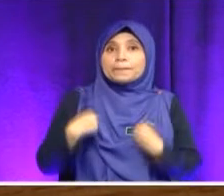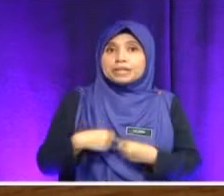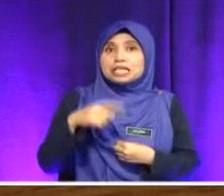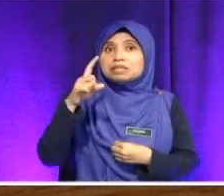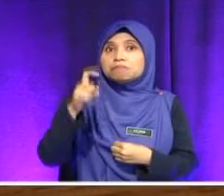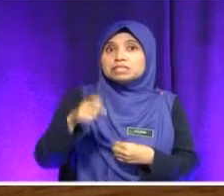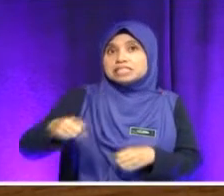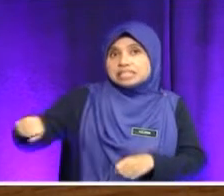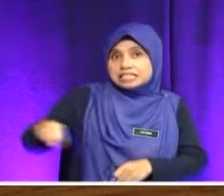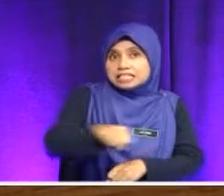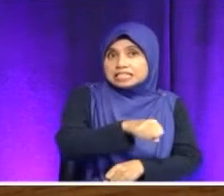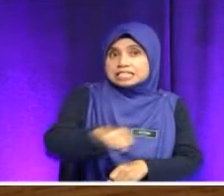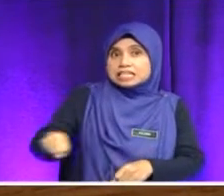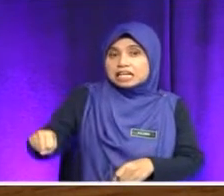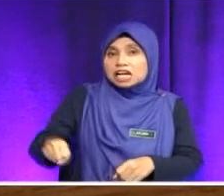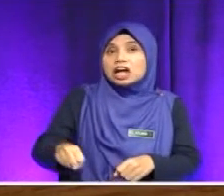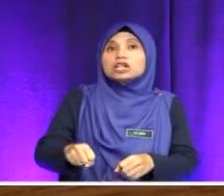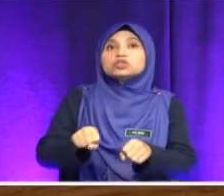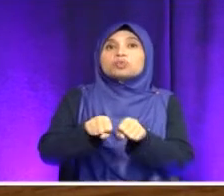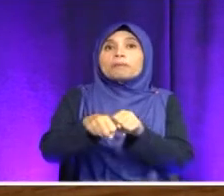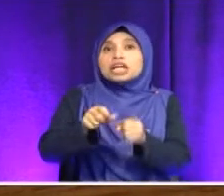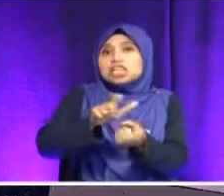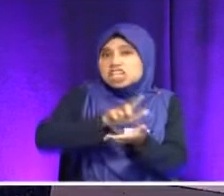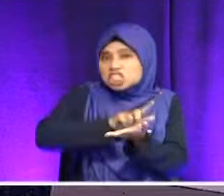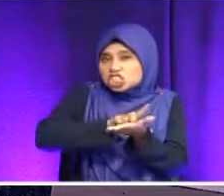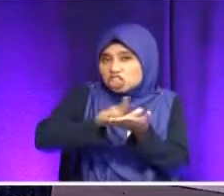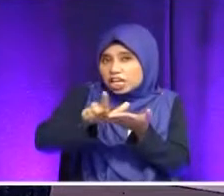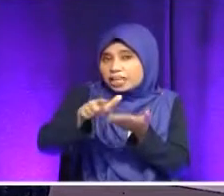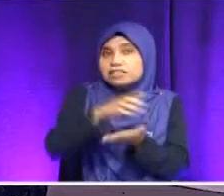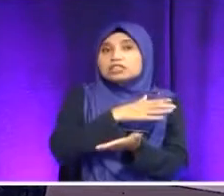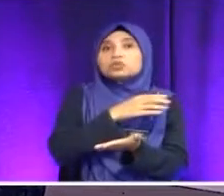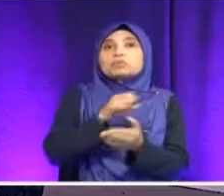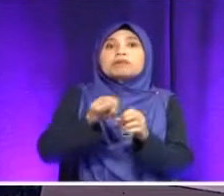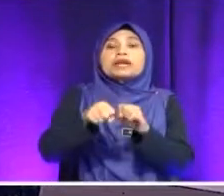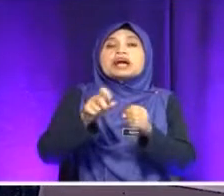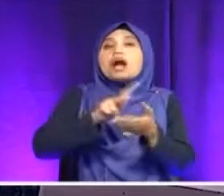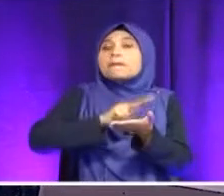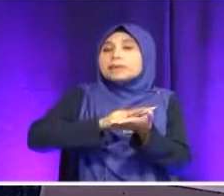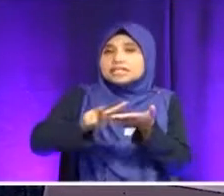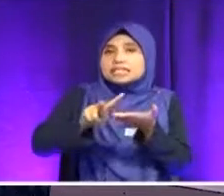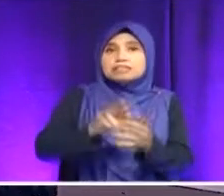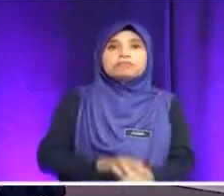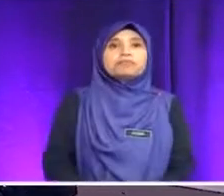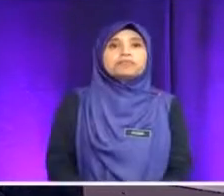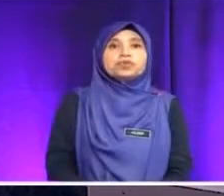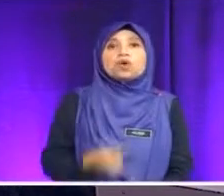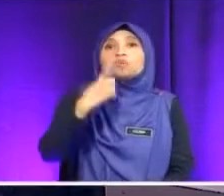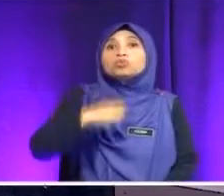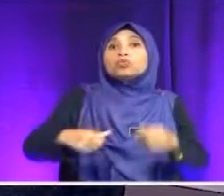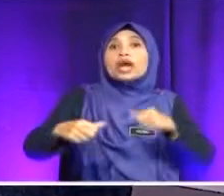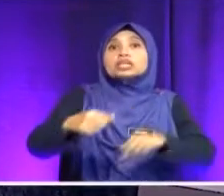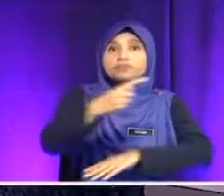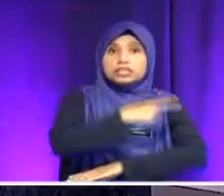disetrika supaya licin dan gubahan kelihatan lebih kemas hai oke ngetik dwiti hari